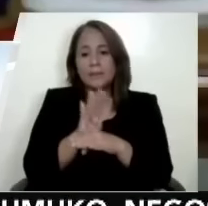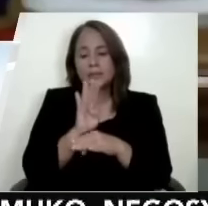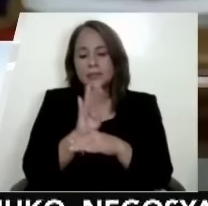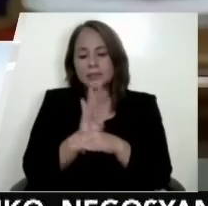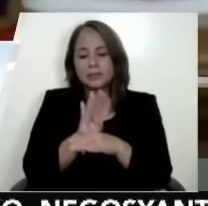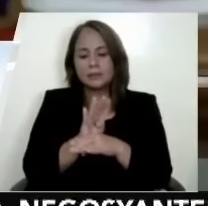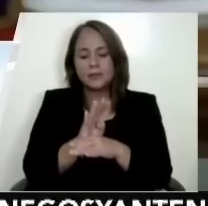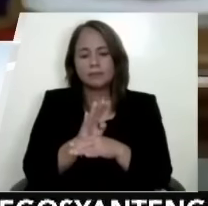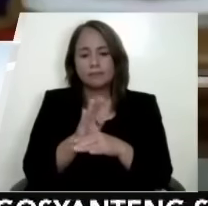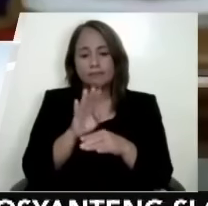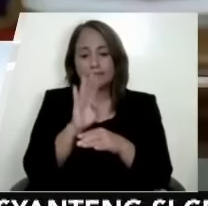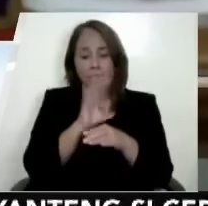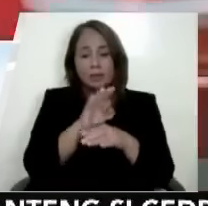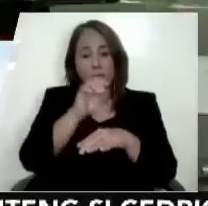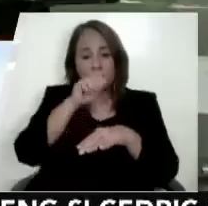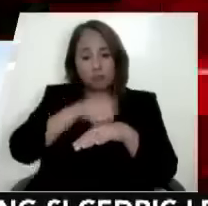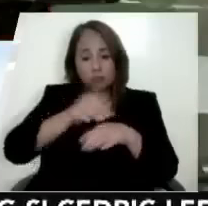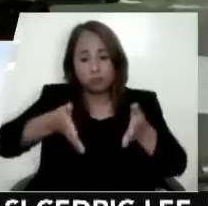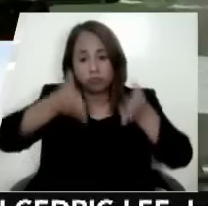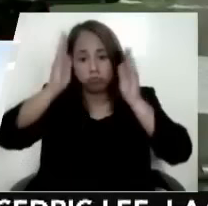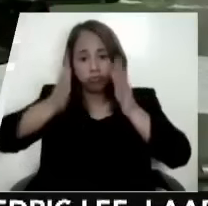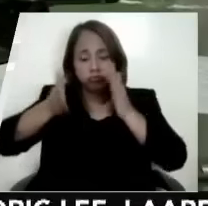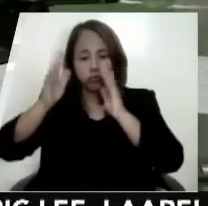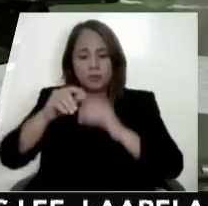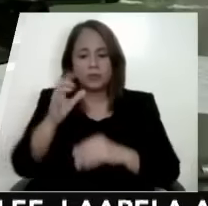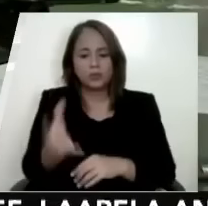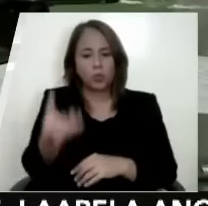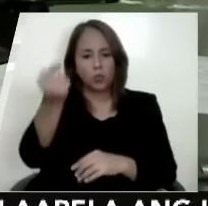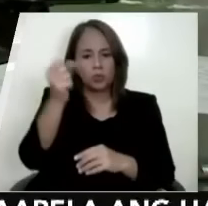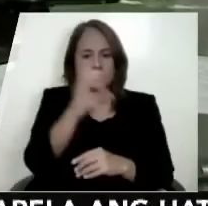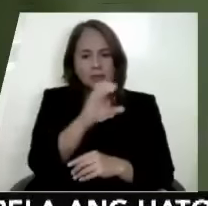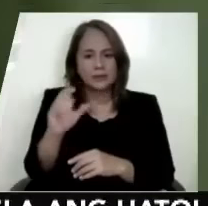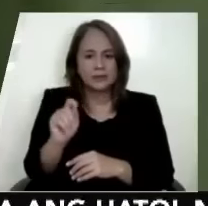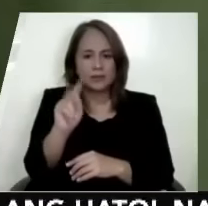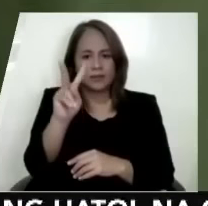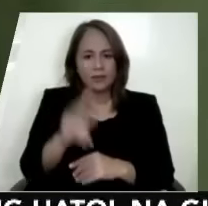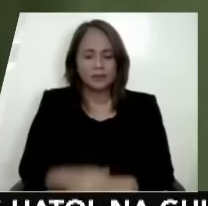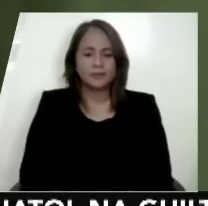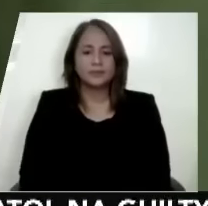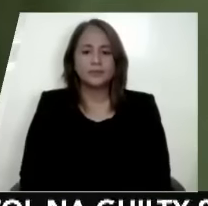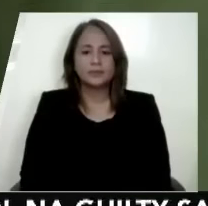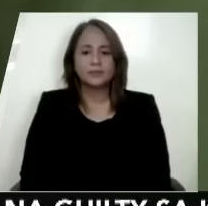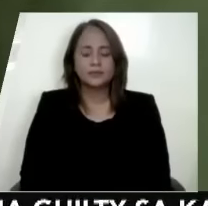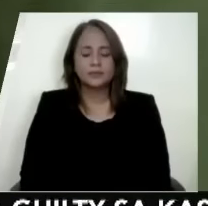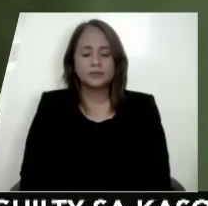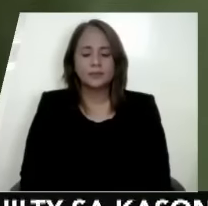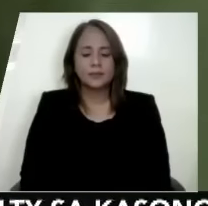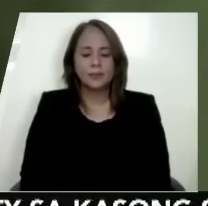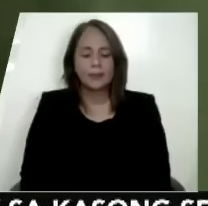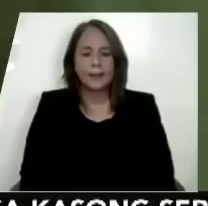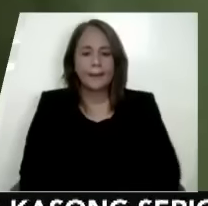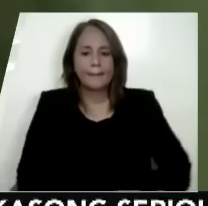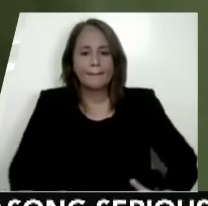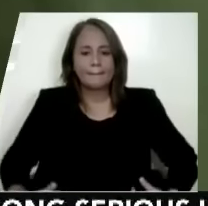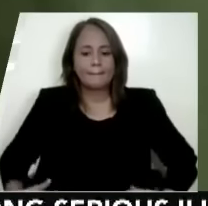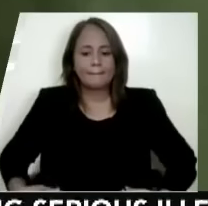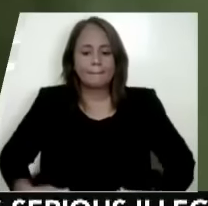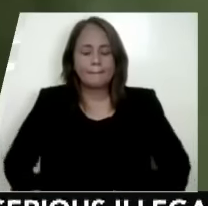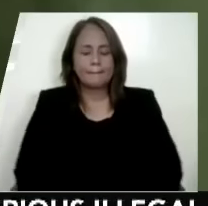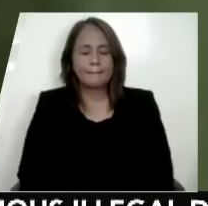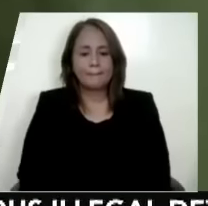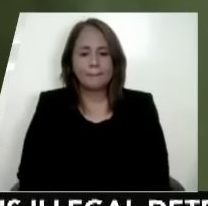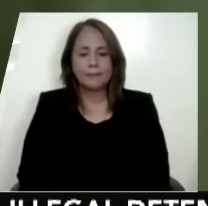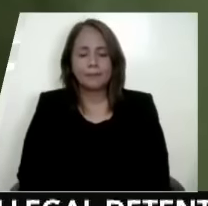they should have their own CCTV para sa GMA integrated news Emil Sumangil nakatutok 24